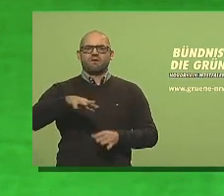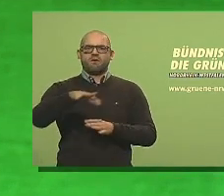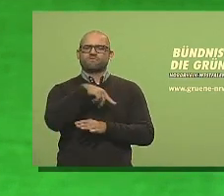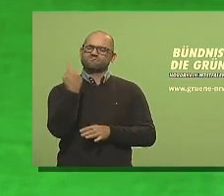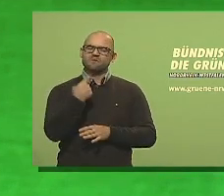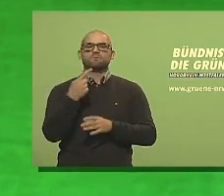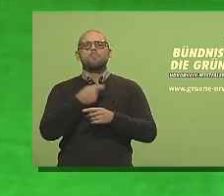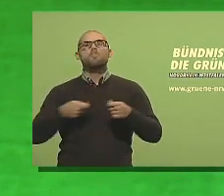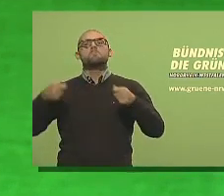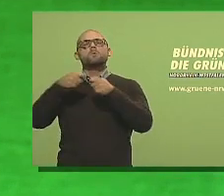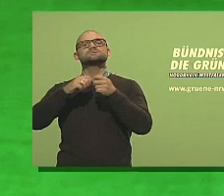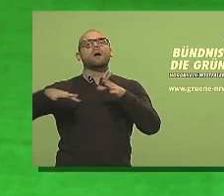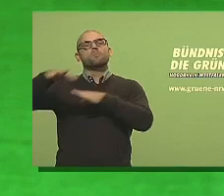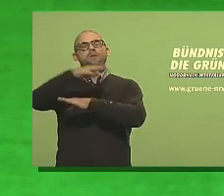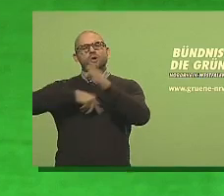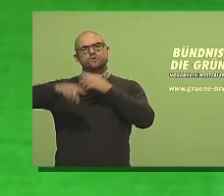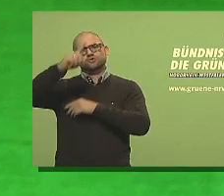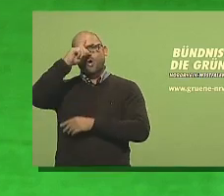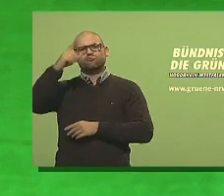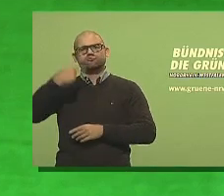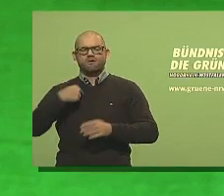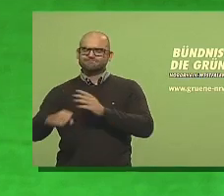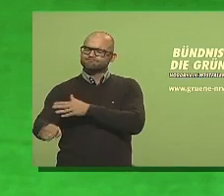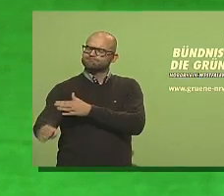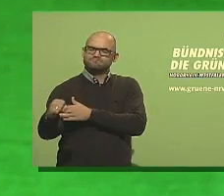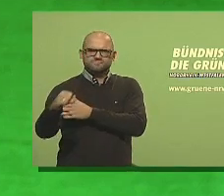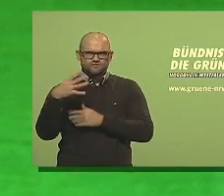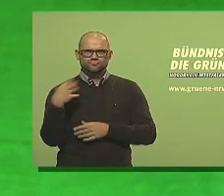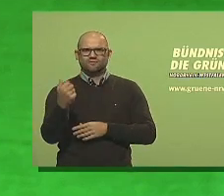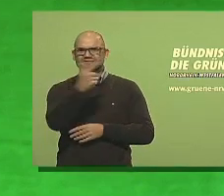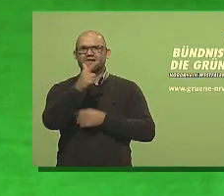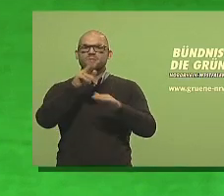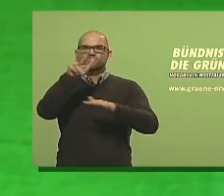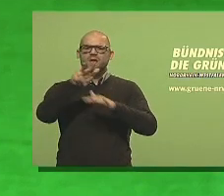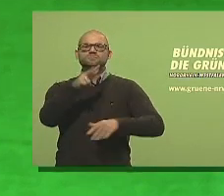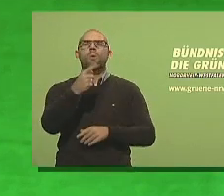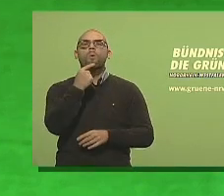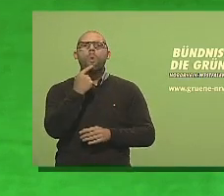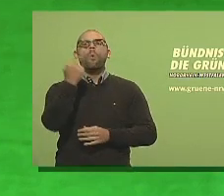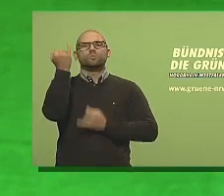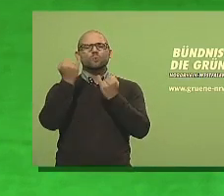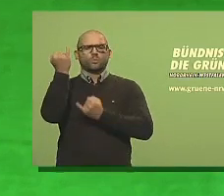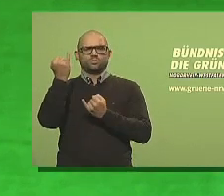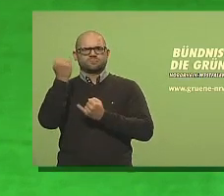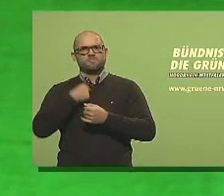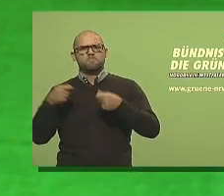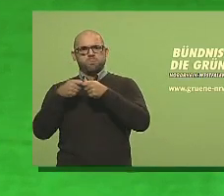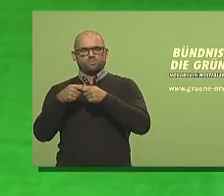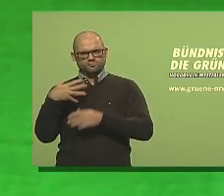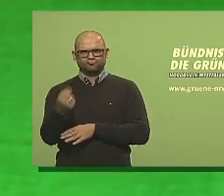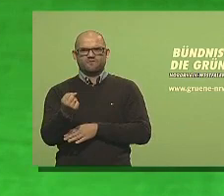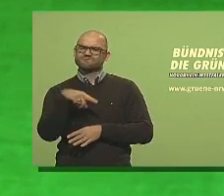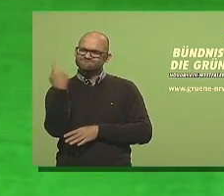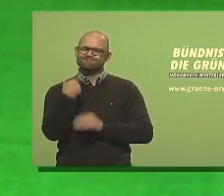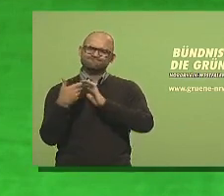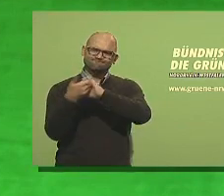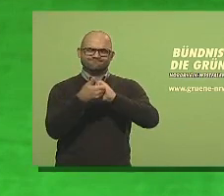dann 2013 Rot-Grün im Bund mit eurer Hilfe. Wir kämpfen gemeinsam und wir können es schaffen.